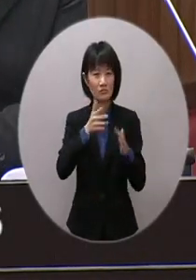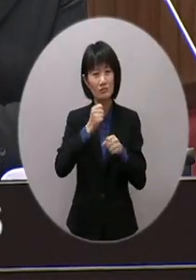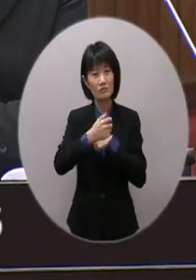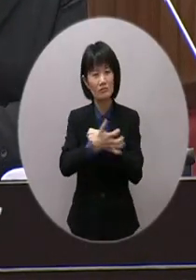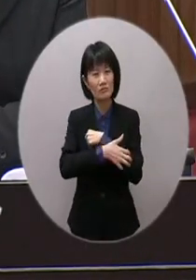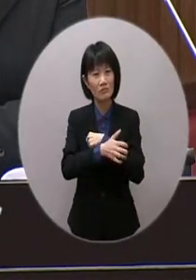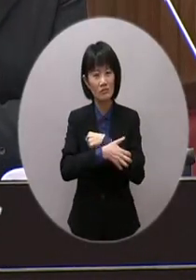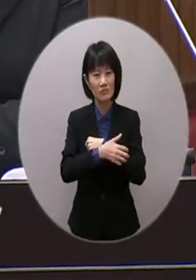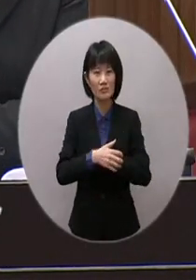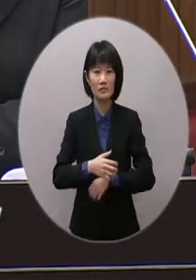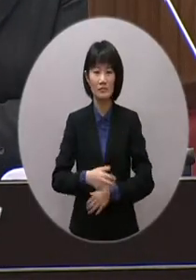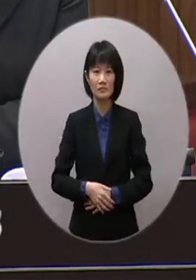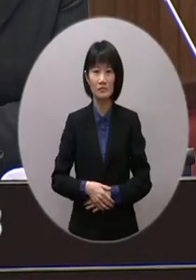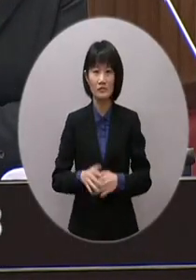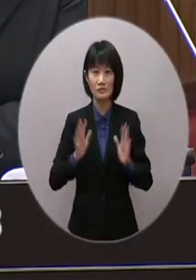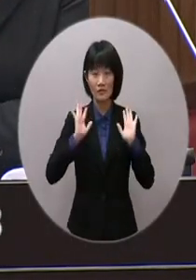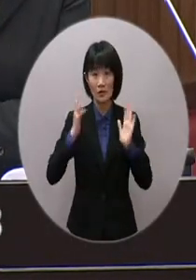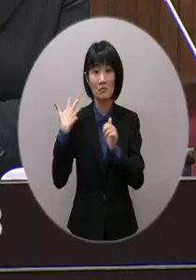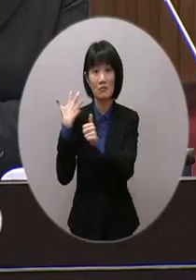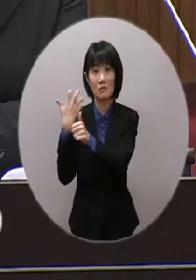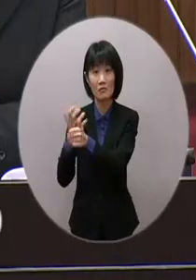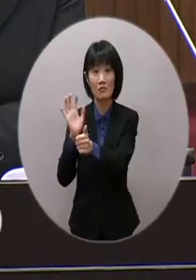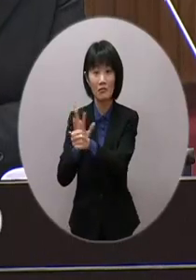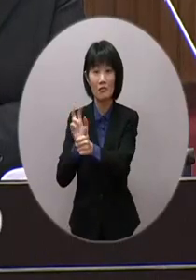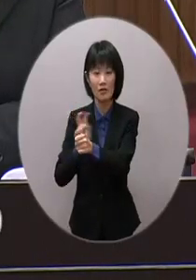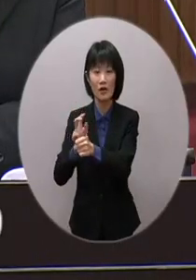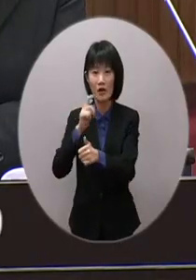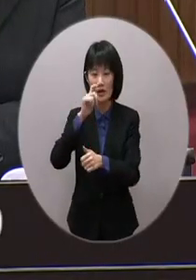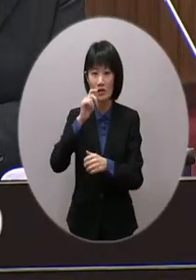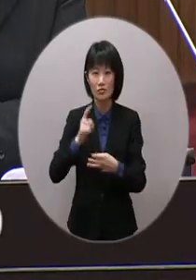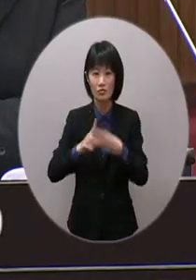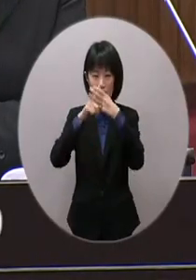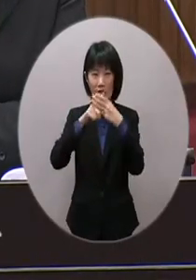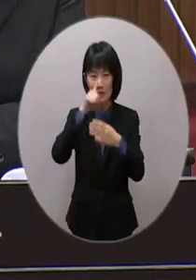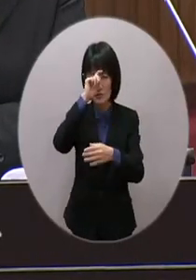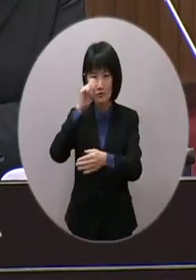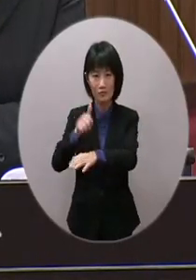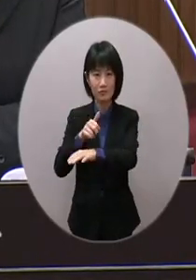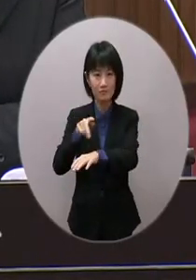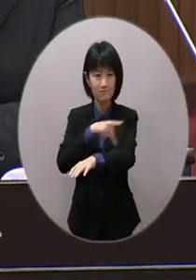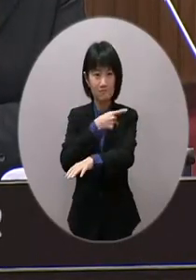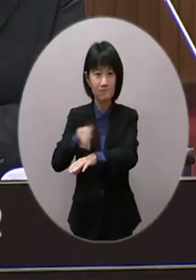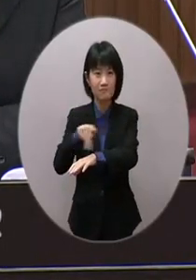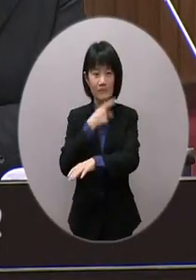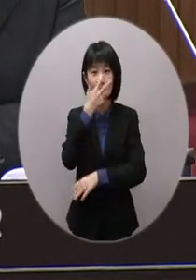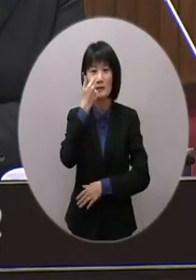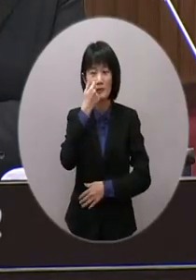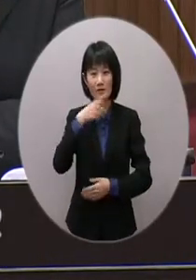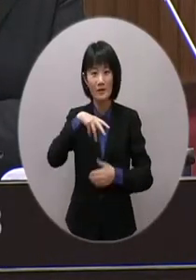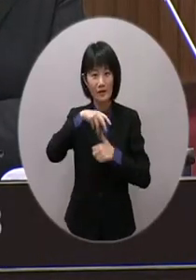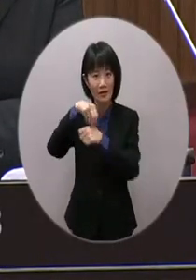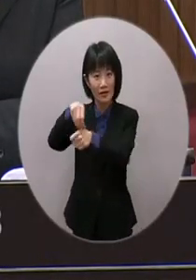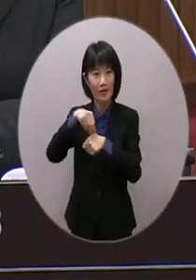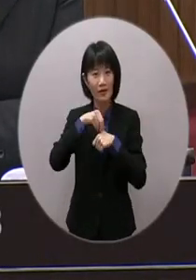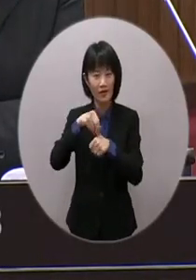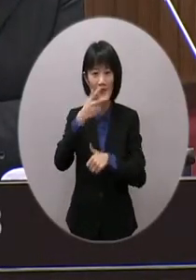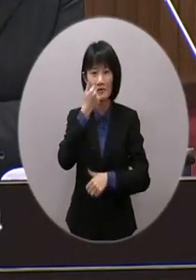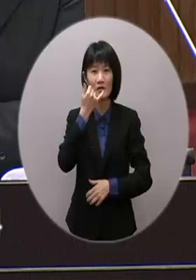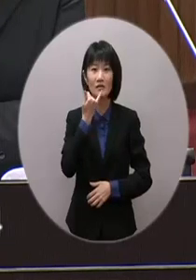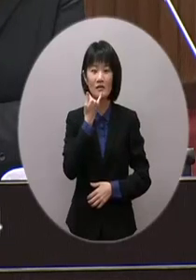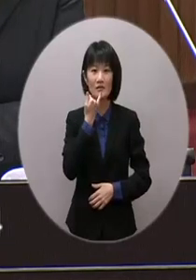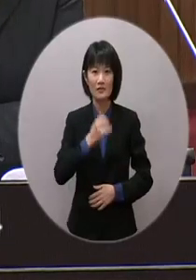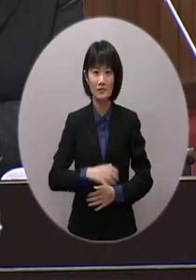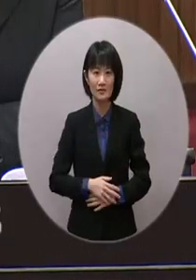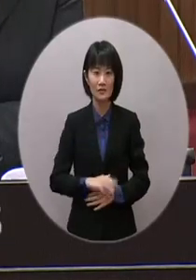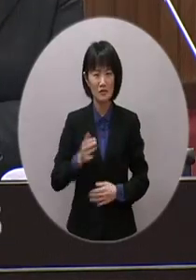实企业托儿一个好处就是接送方便这件事情，他们其实也没有到这样